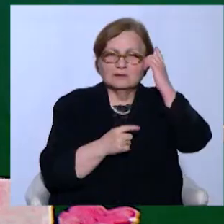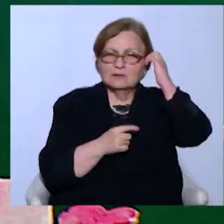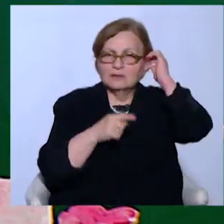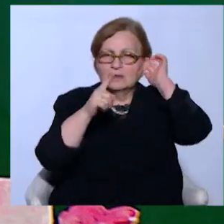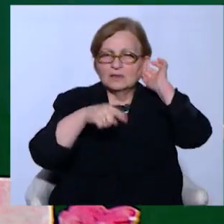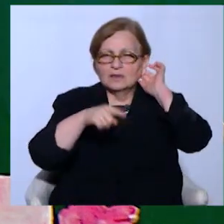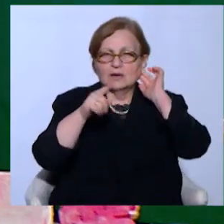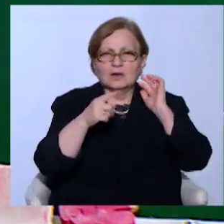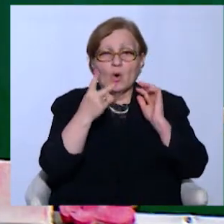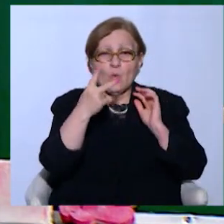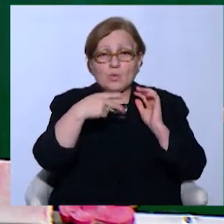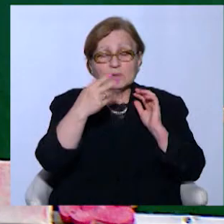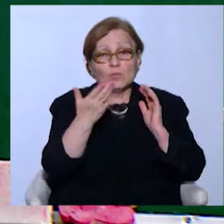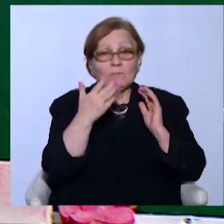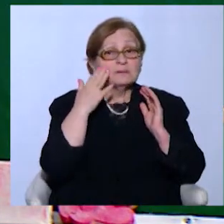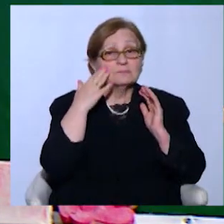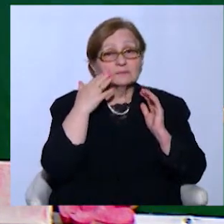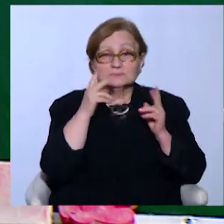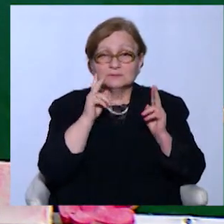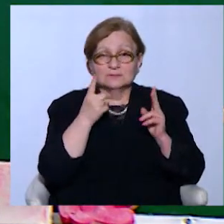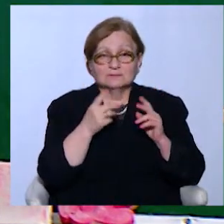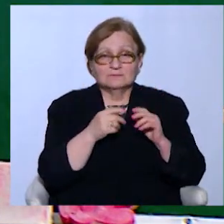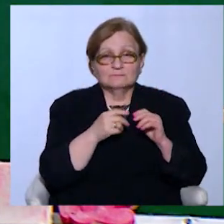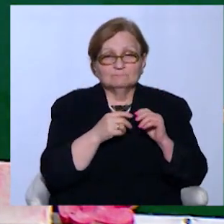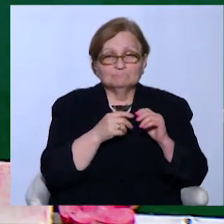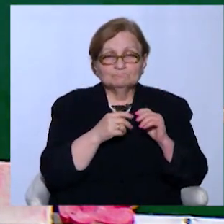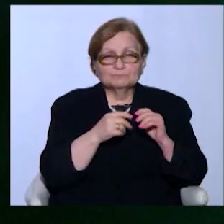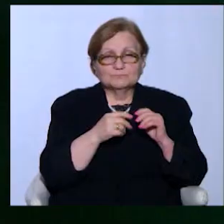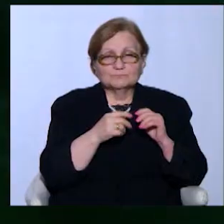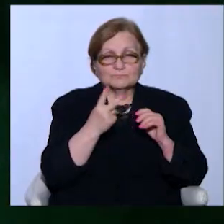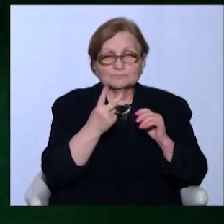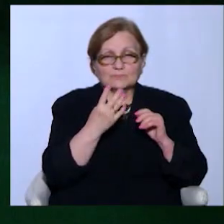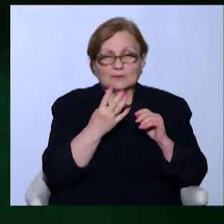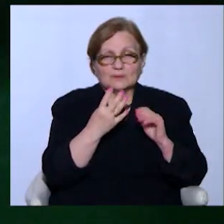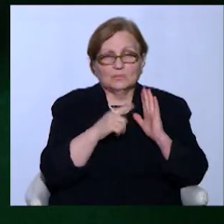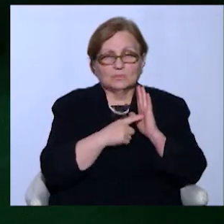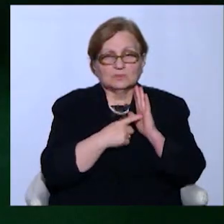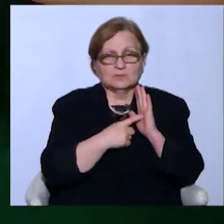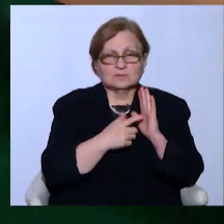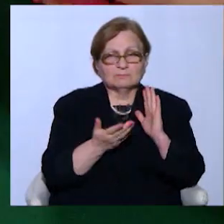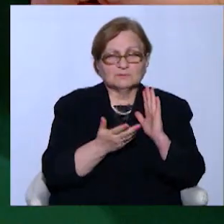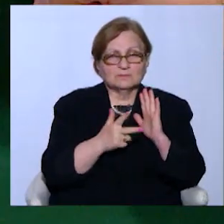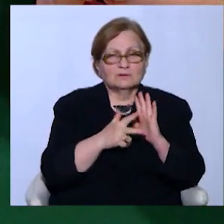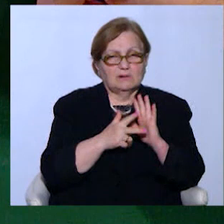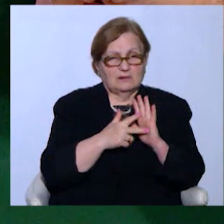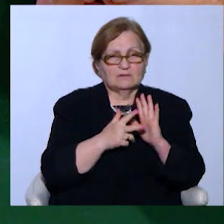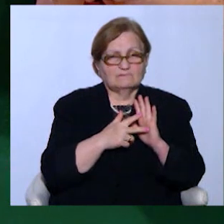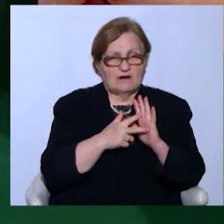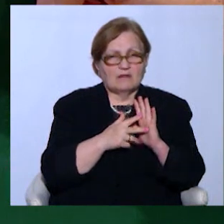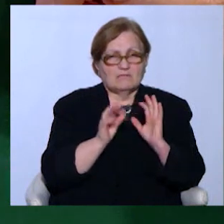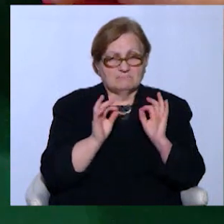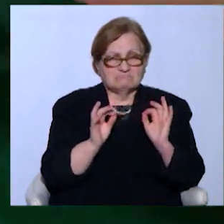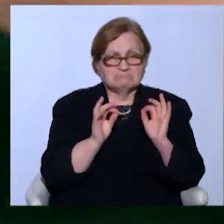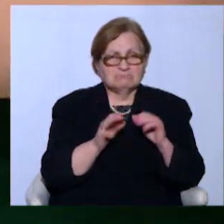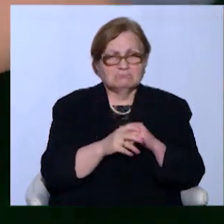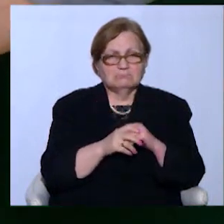იყოს სწორი და 1 უნდა იყოს მცდარი. აბა ვნახოთ 4-ჯერ 2. ბოლოში 8-ს მაძლევს,